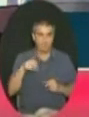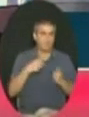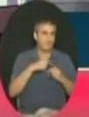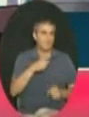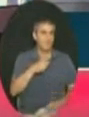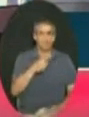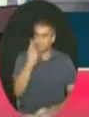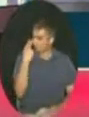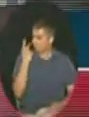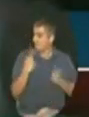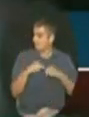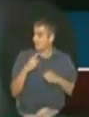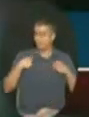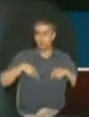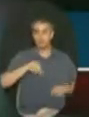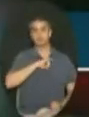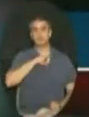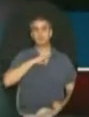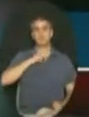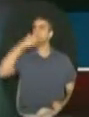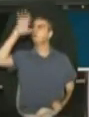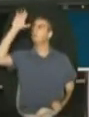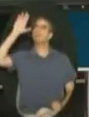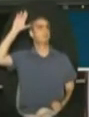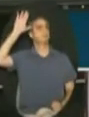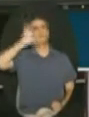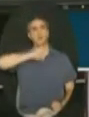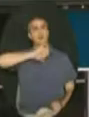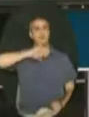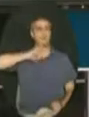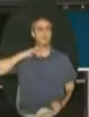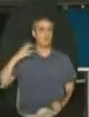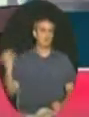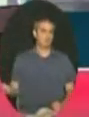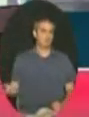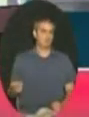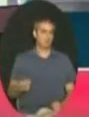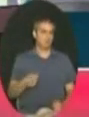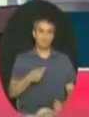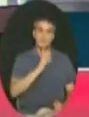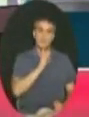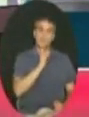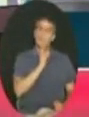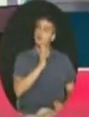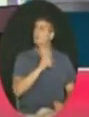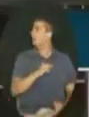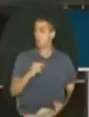ועדות שהיום יושב לבד, מי בעד מי נגד, מצביע לבד. מעט מאוד דיונים, מעט